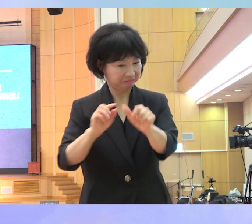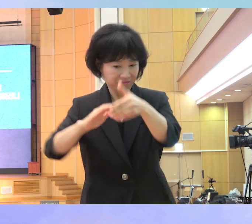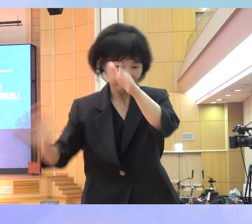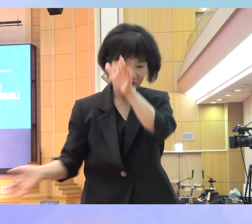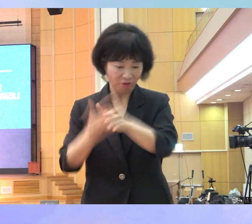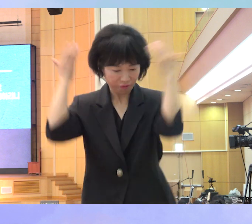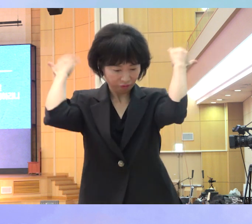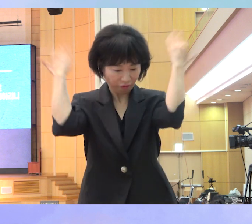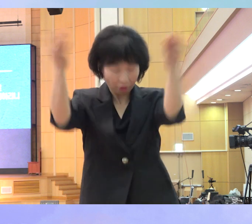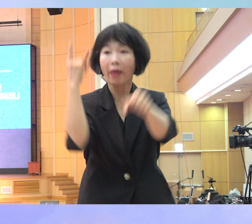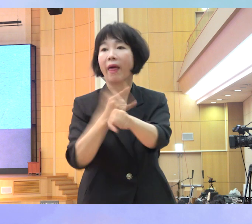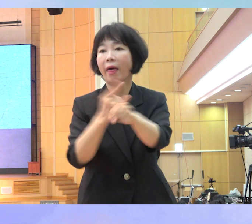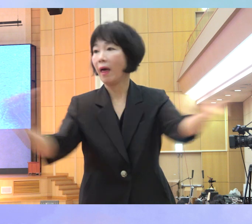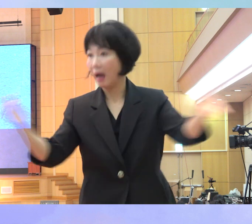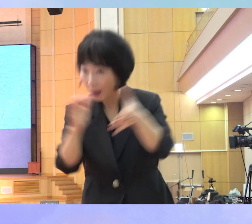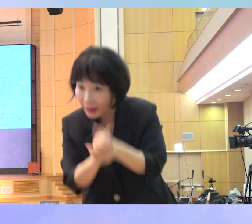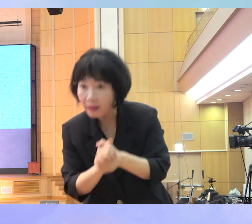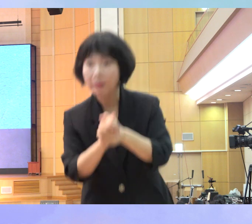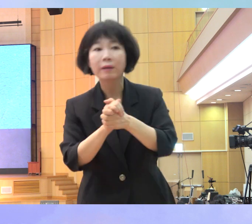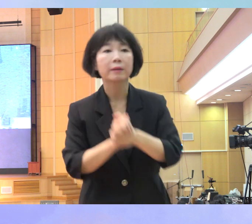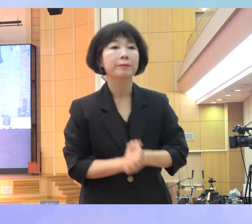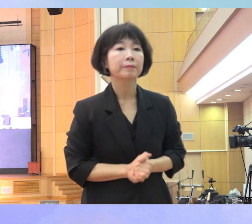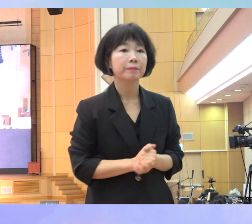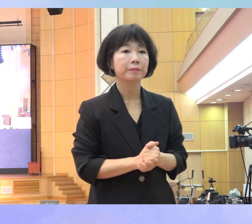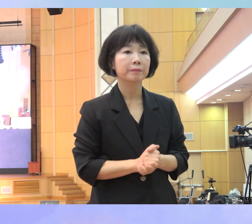너희에게 행하리니. 아멘.